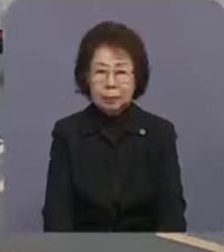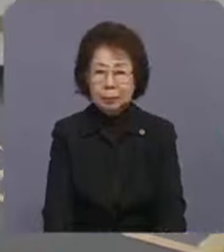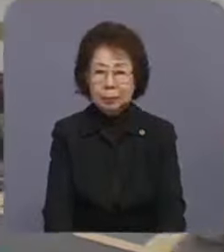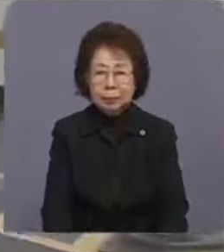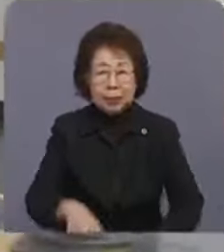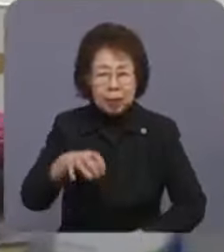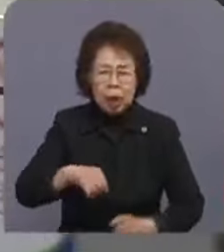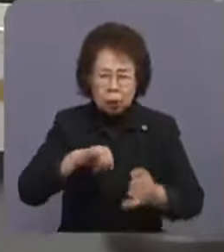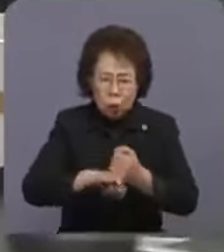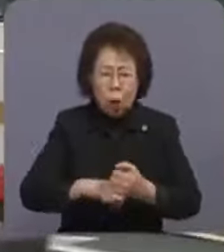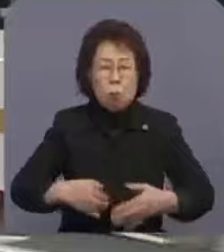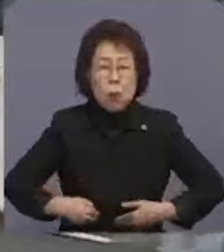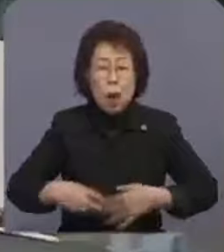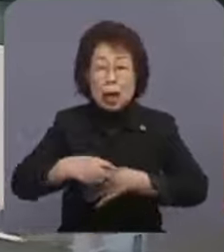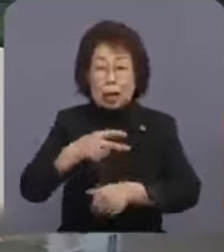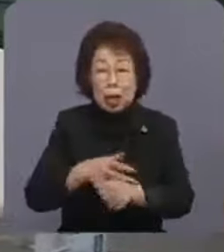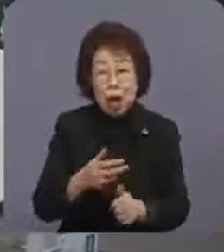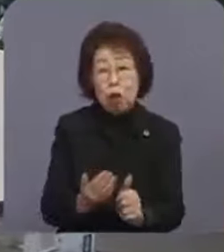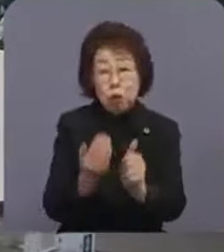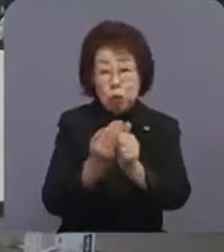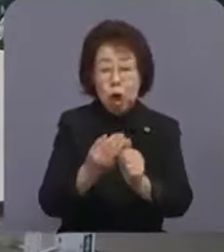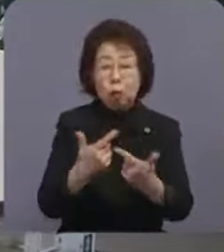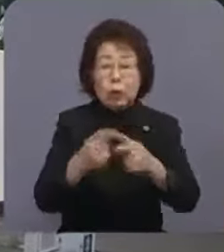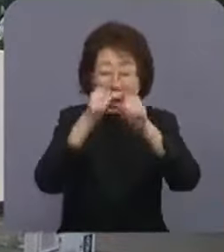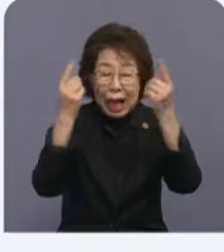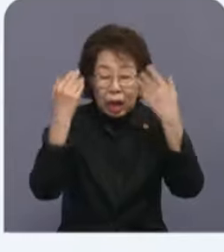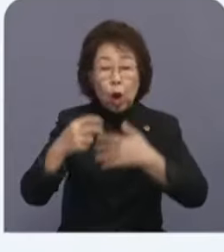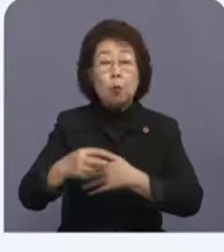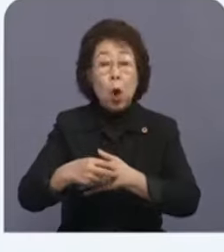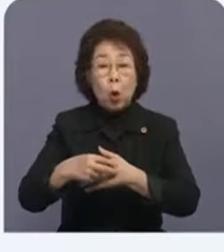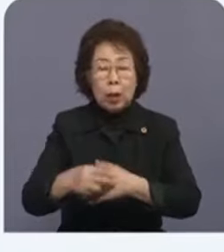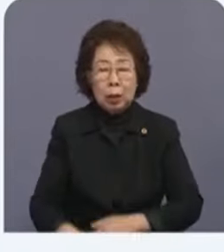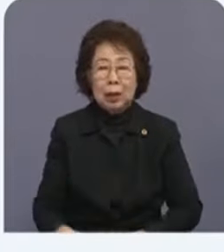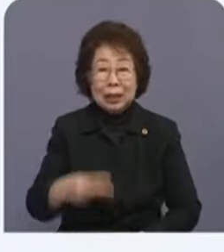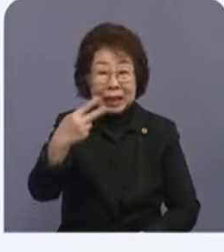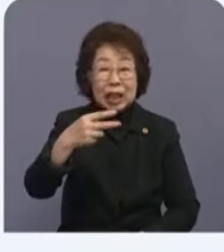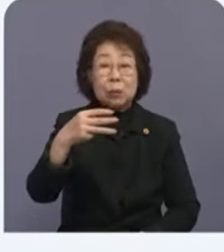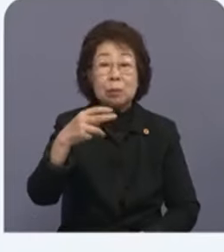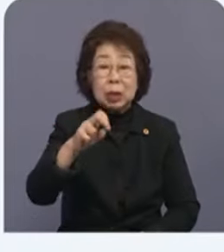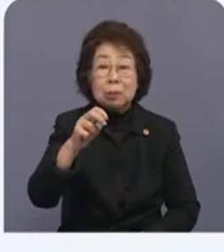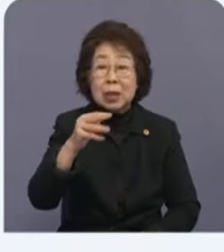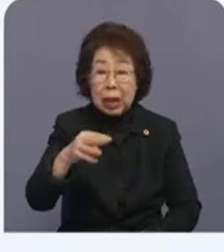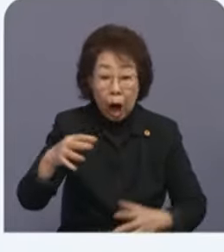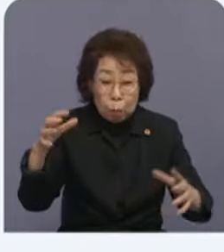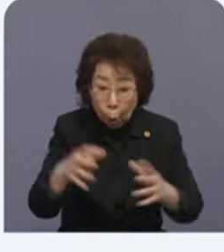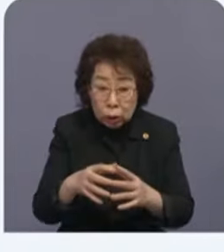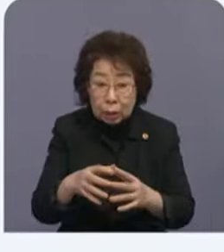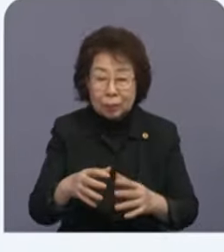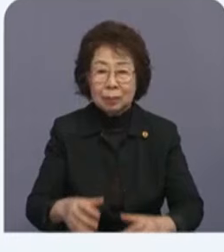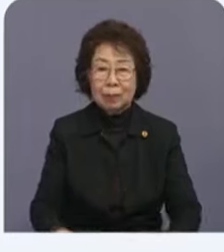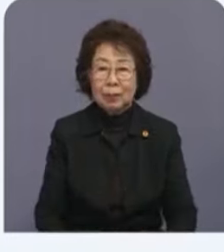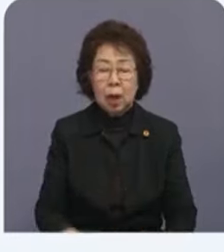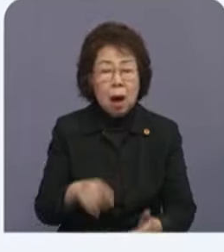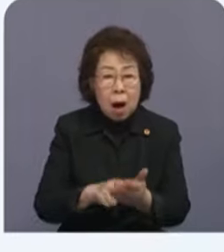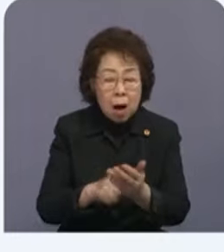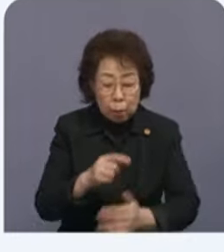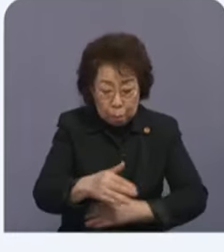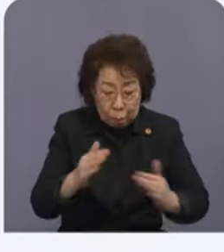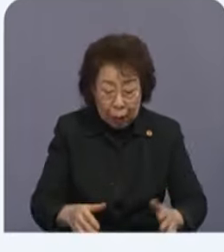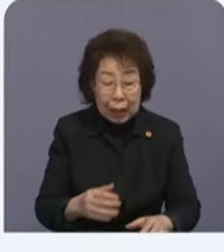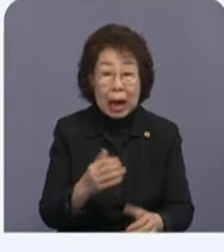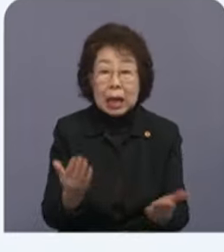지역의 필수 의료 인력을 키우는 부산대학교 병원입니다. 2024년 전공의 모집 결과입니다. 응급실에서